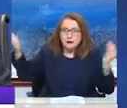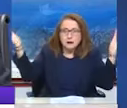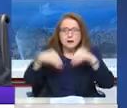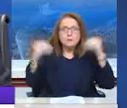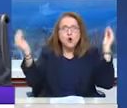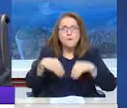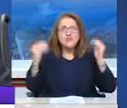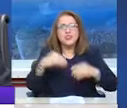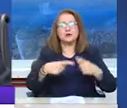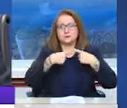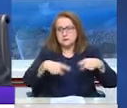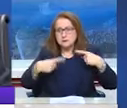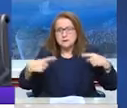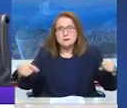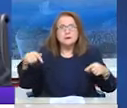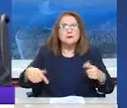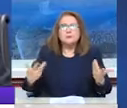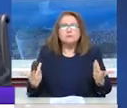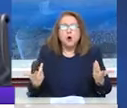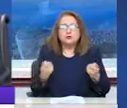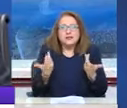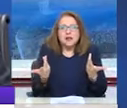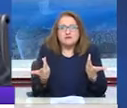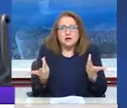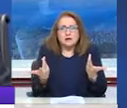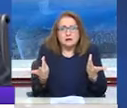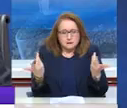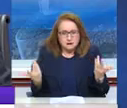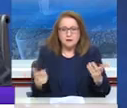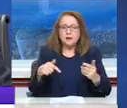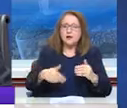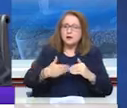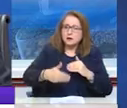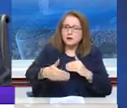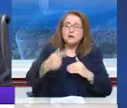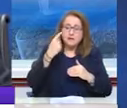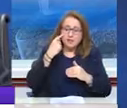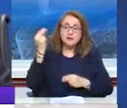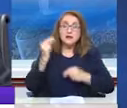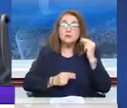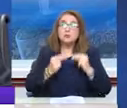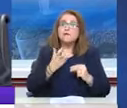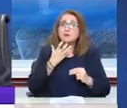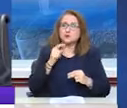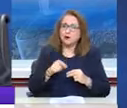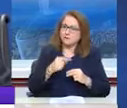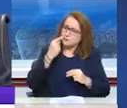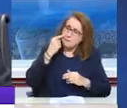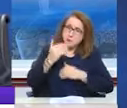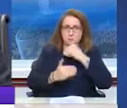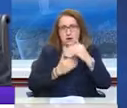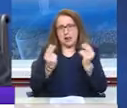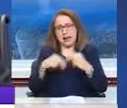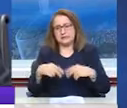εξωτερικό. Προς τούτο θα έχουμε και νεότερες ανακοινώσεις τις επόμενες μέρες. Το πρόβλημα είναι απολύτως αντιληπτό. Θέλω εδώ να ξεκαθαρίσω